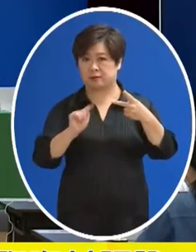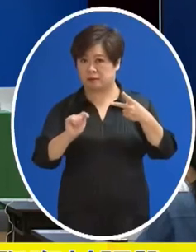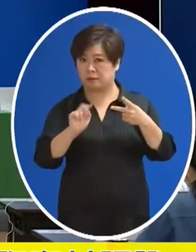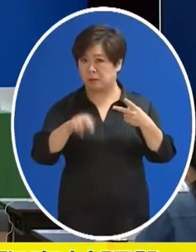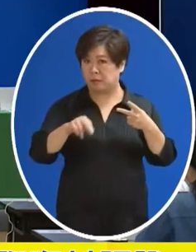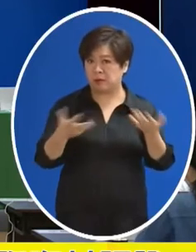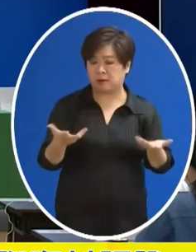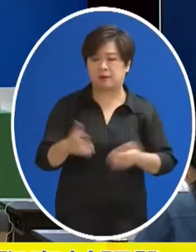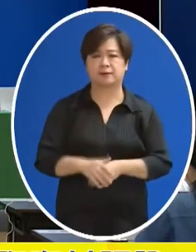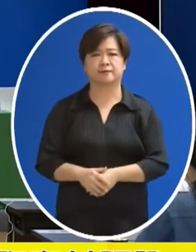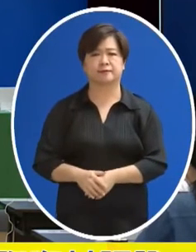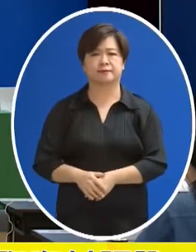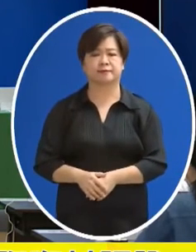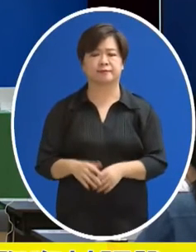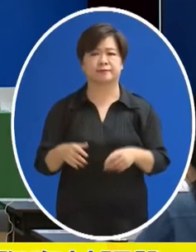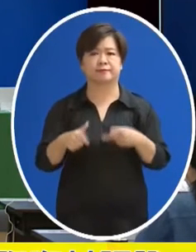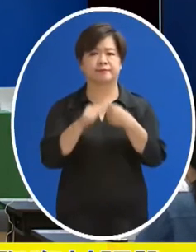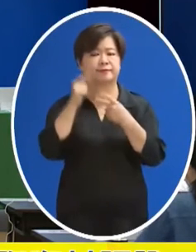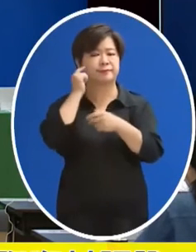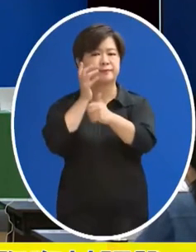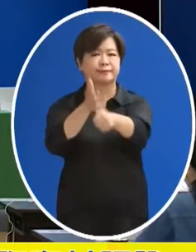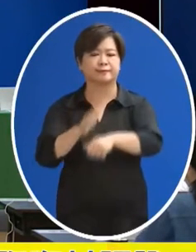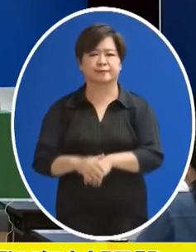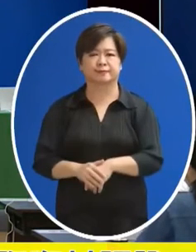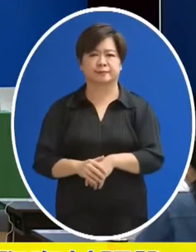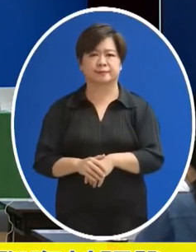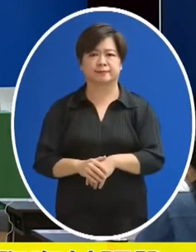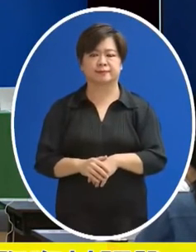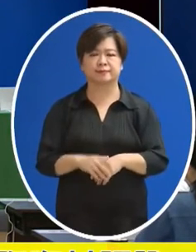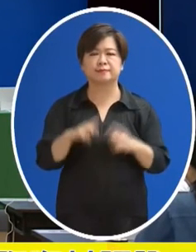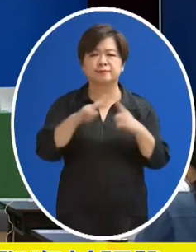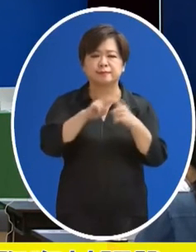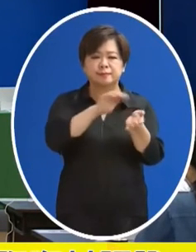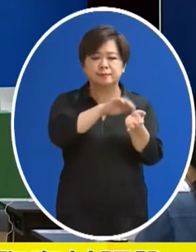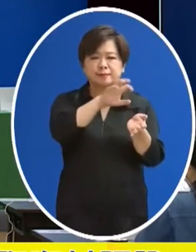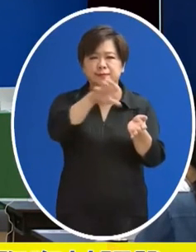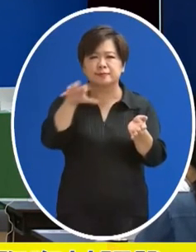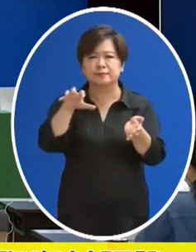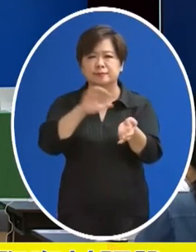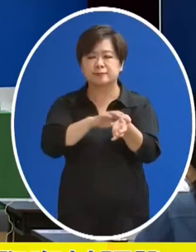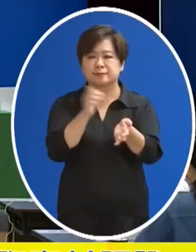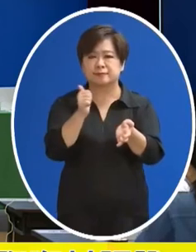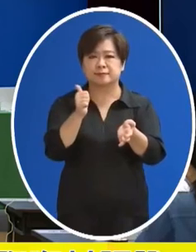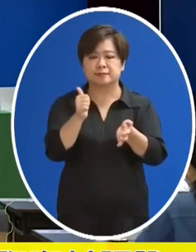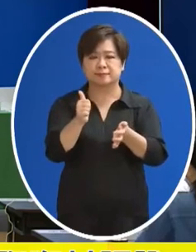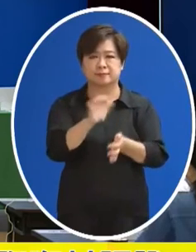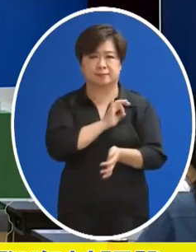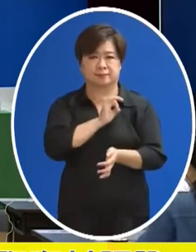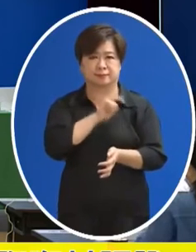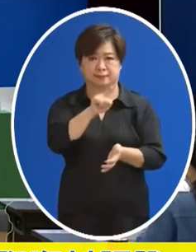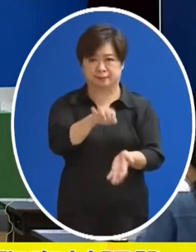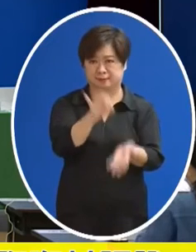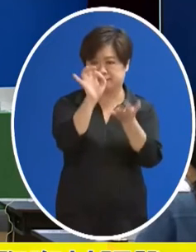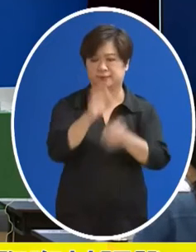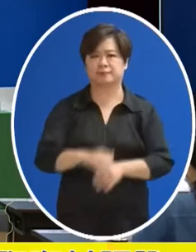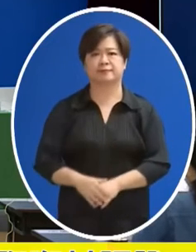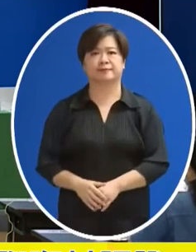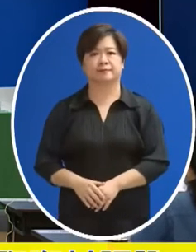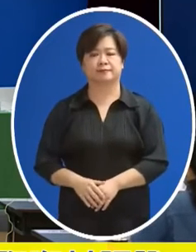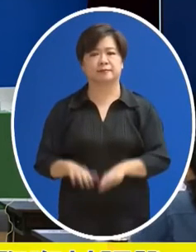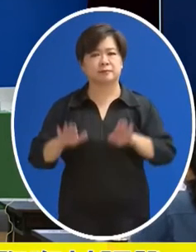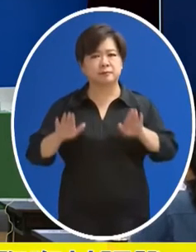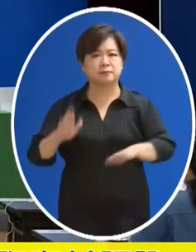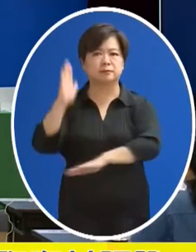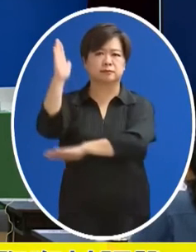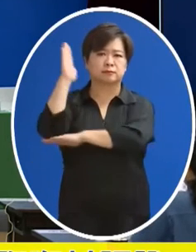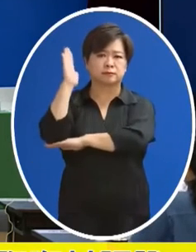然后第二题想要问，就是有基层医疗医师协会他们提出说，就是现在因为